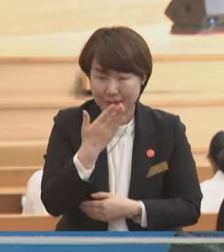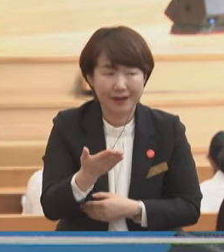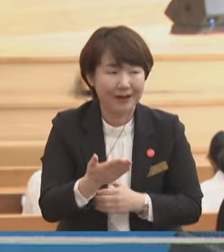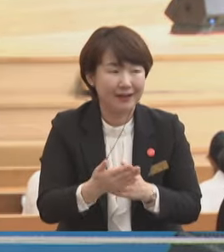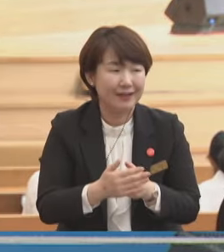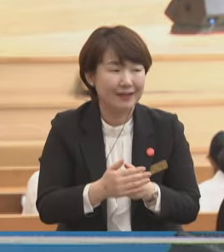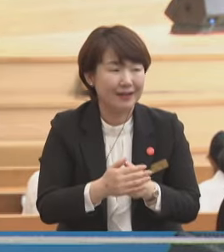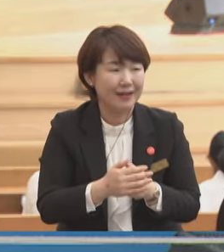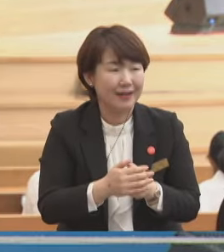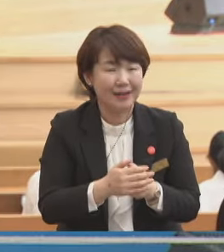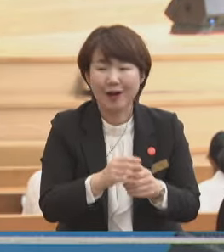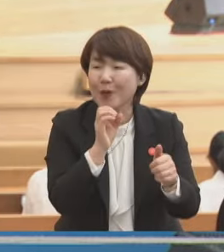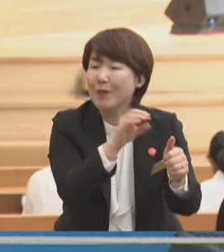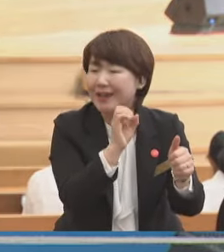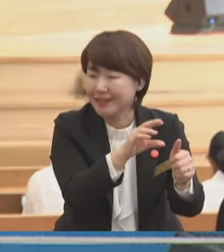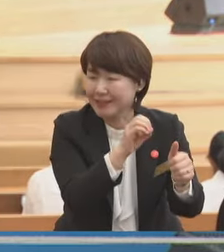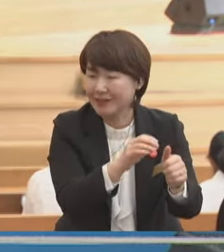것이다